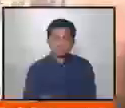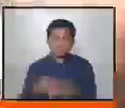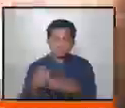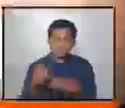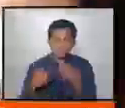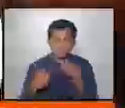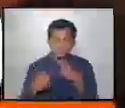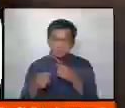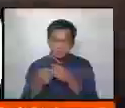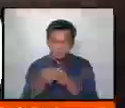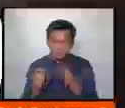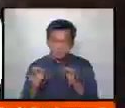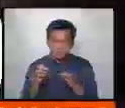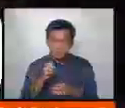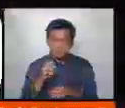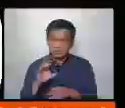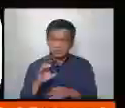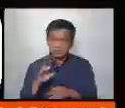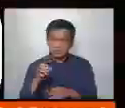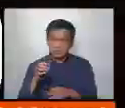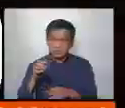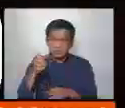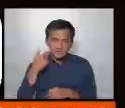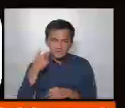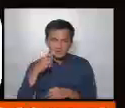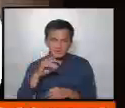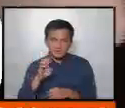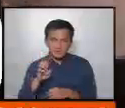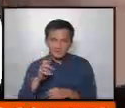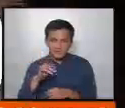Nauna nang ipinawalang sala ng korte si Arroyo sa